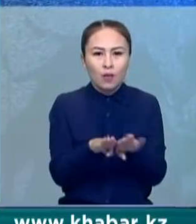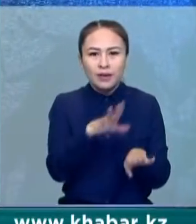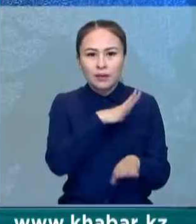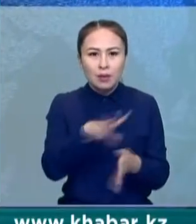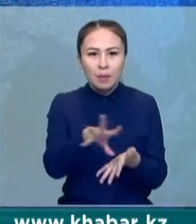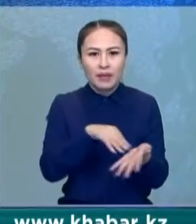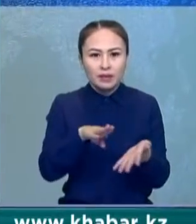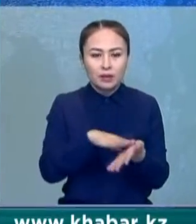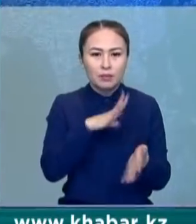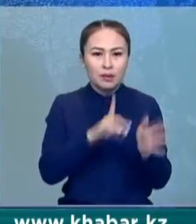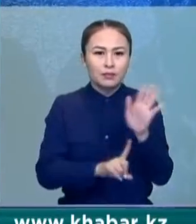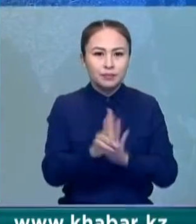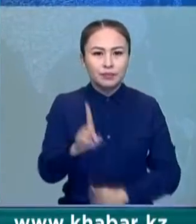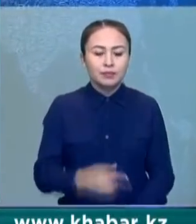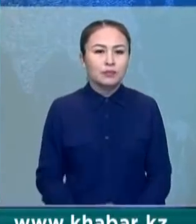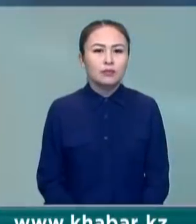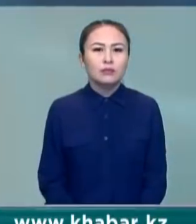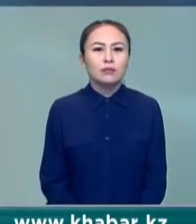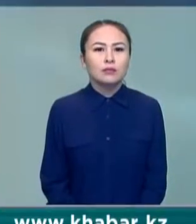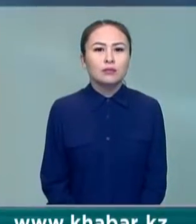шұғыл шаралар қабылдау талап етті.